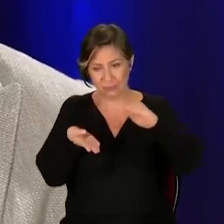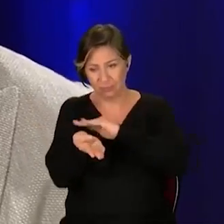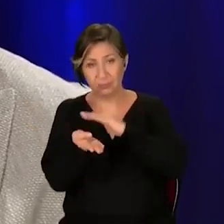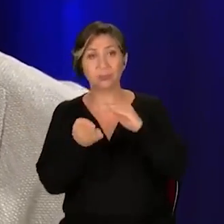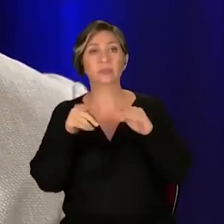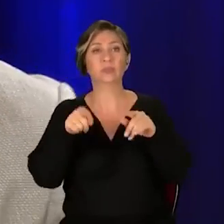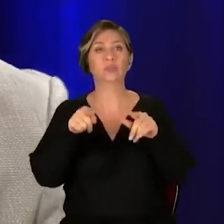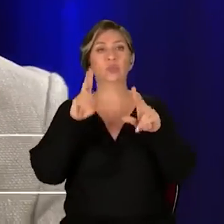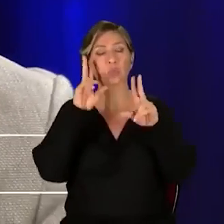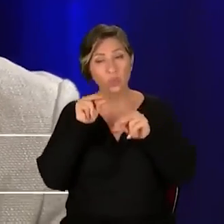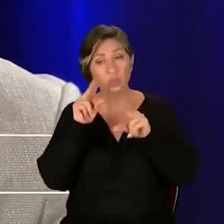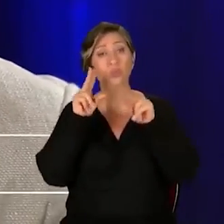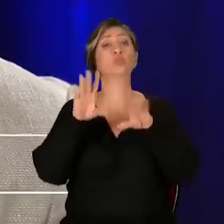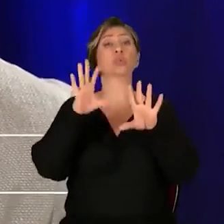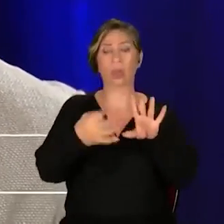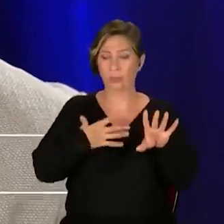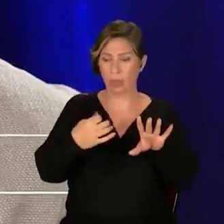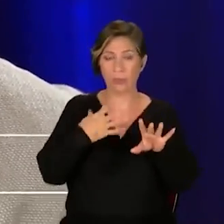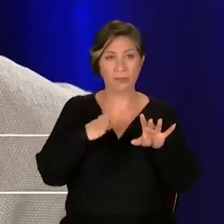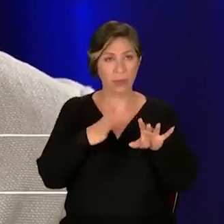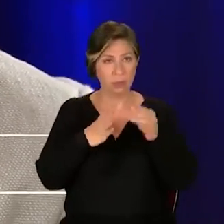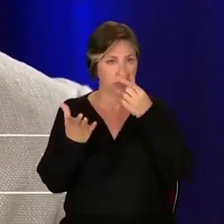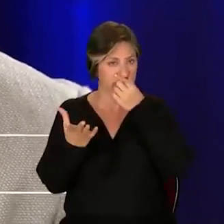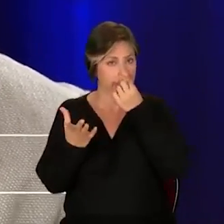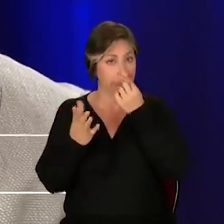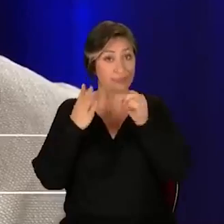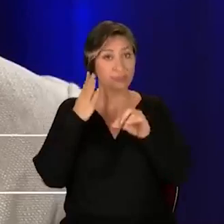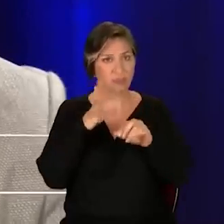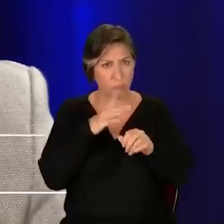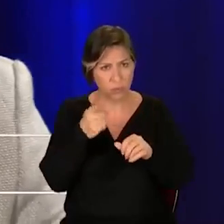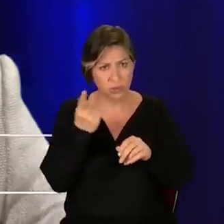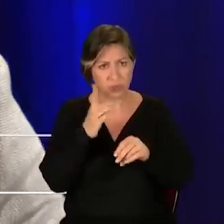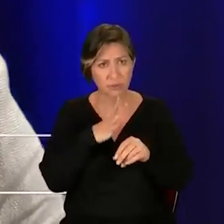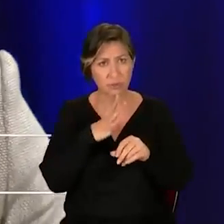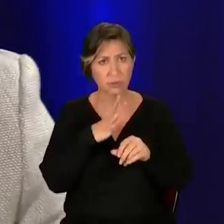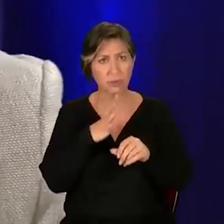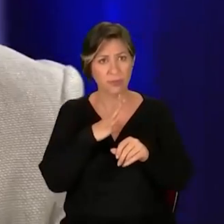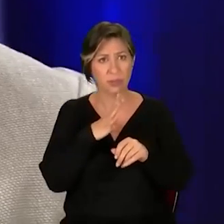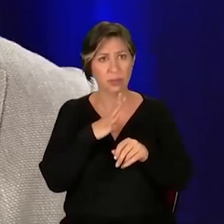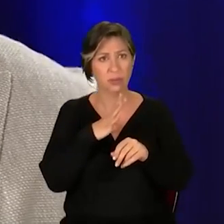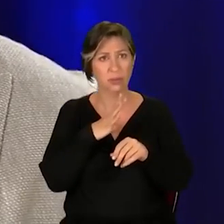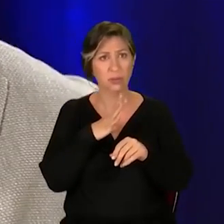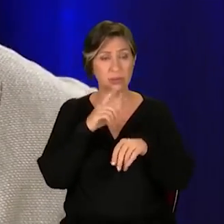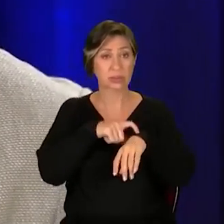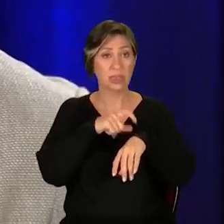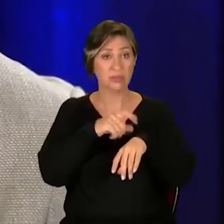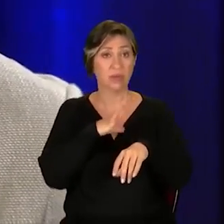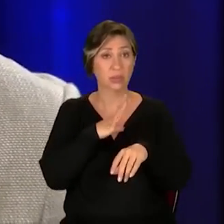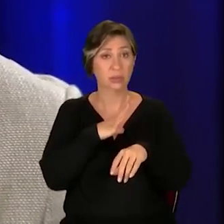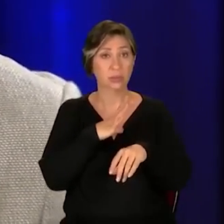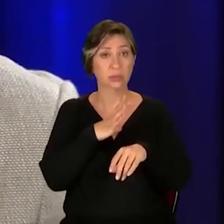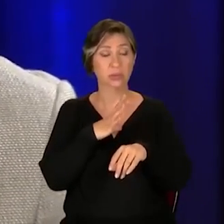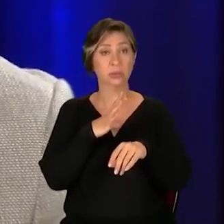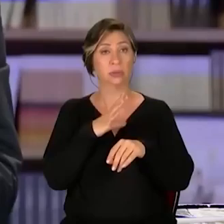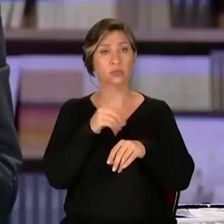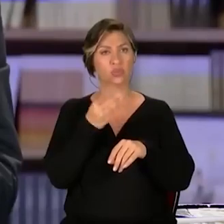Bunu seriyorsunuz. Uyuyor musunuz, uyumuyor musunuz diye. Dolayısıyla aslında sizin... Var mı öyle bir şey? Saatim var öyle. Evet, mesela saatler var. Şimdi bu... Ya bu